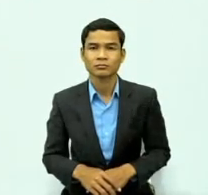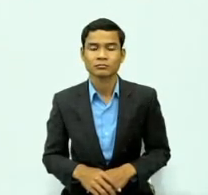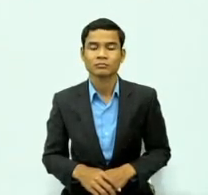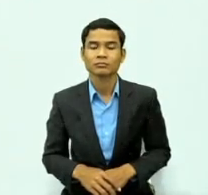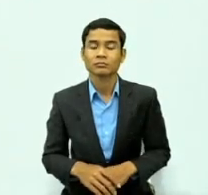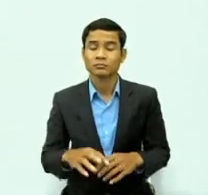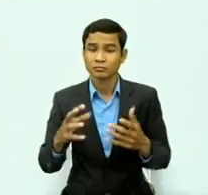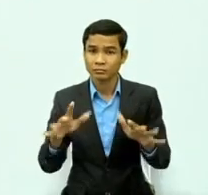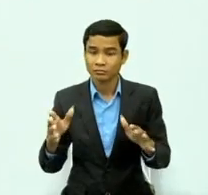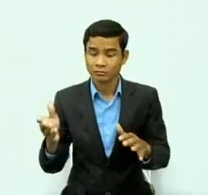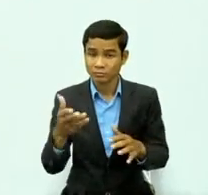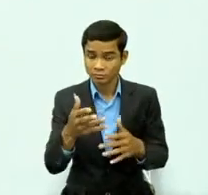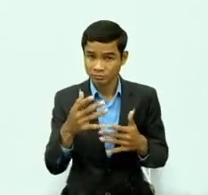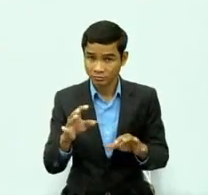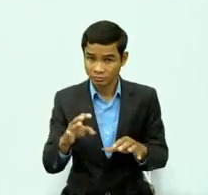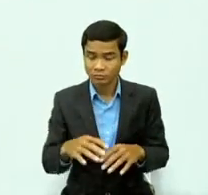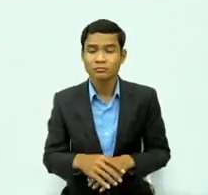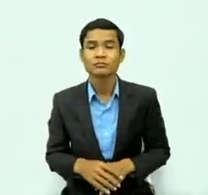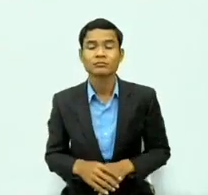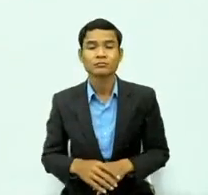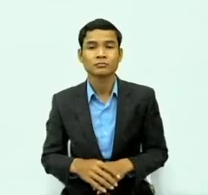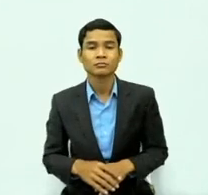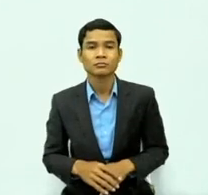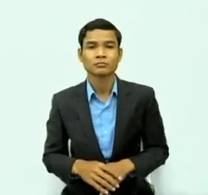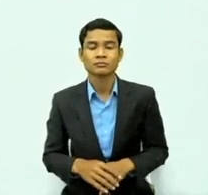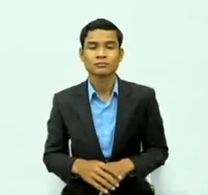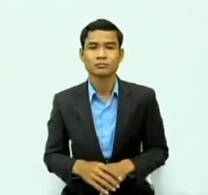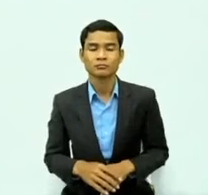ចារួចរាល់ហើយរឿងនៅកូន